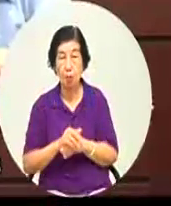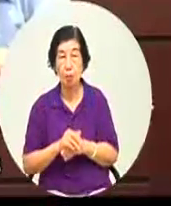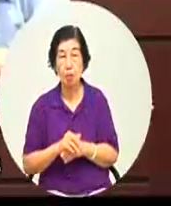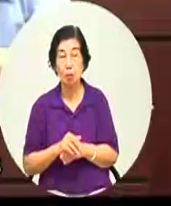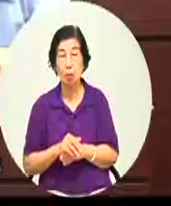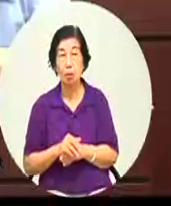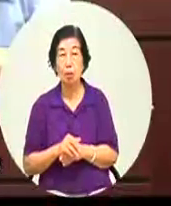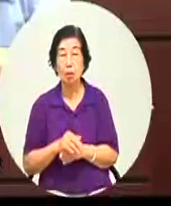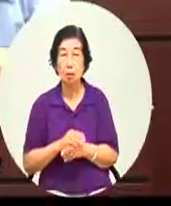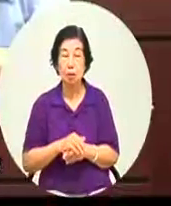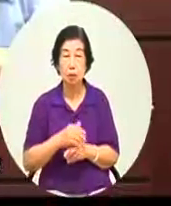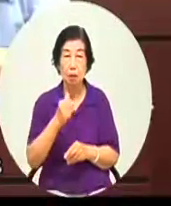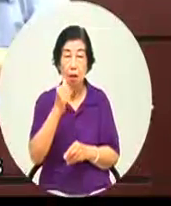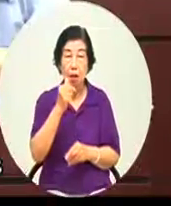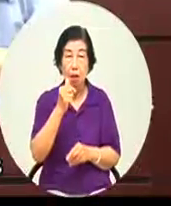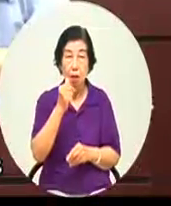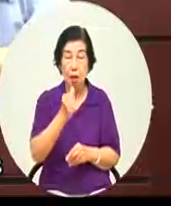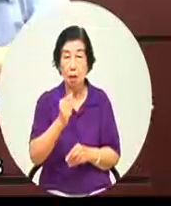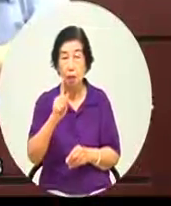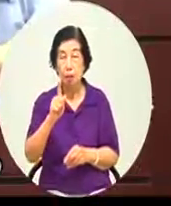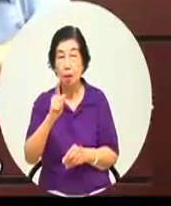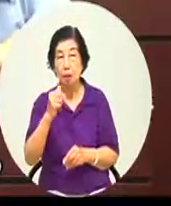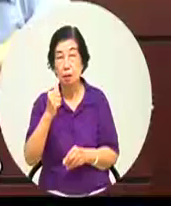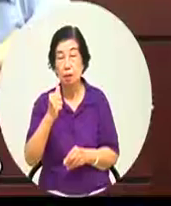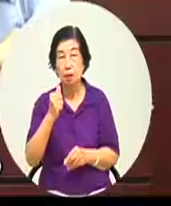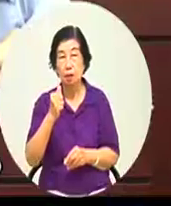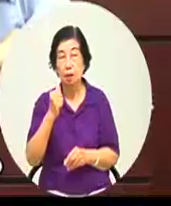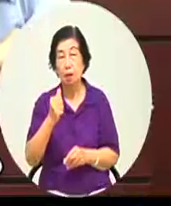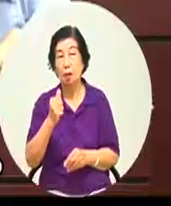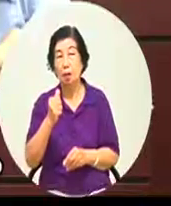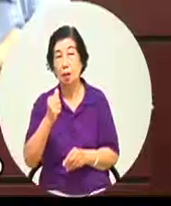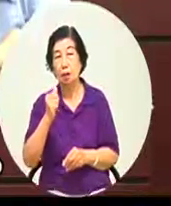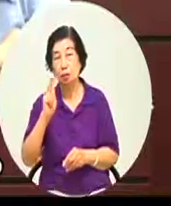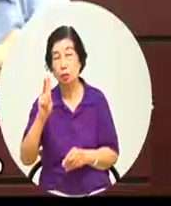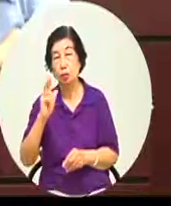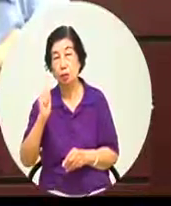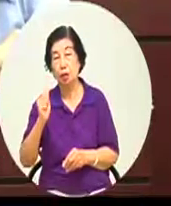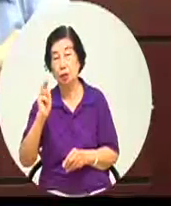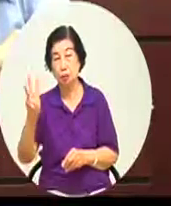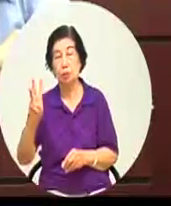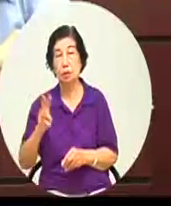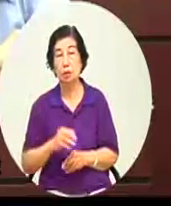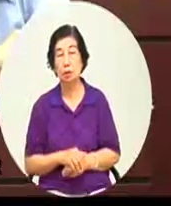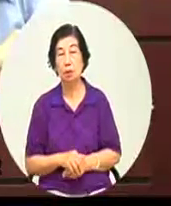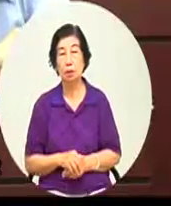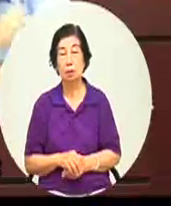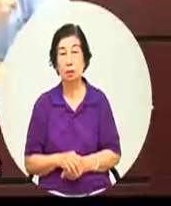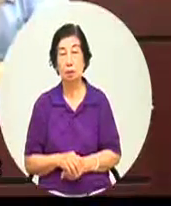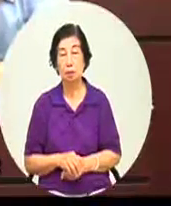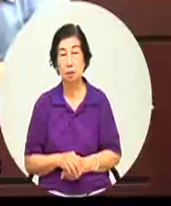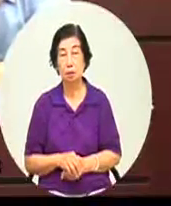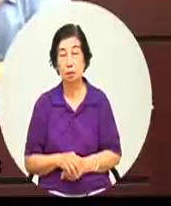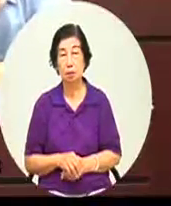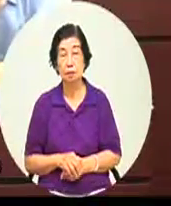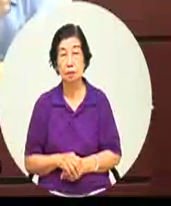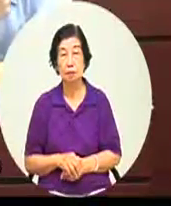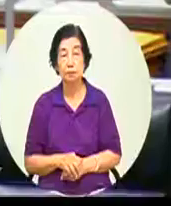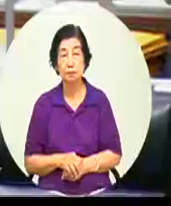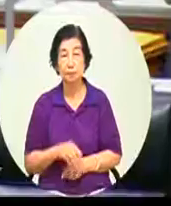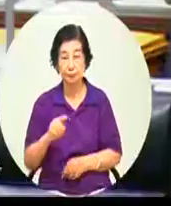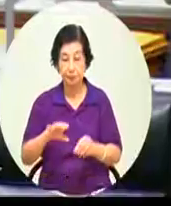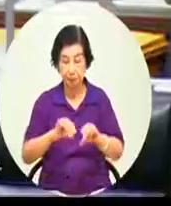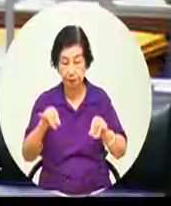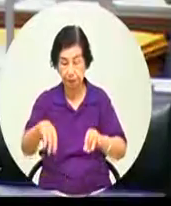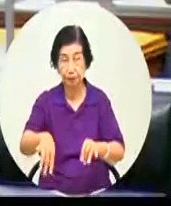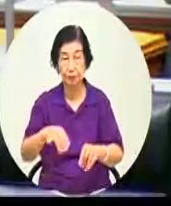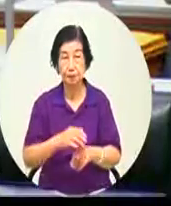有 A1、A2、A3。啊，所以这个部分， 局长，你可能 撤离自己 了。你可能重点没抓到，重点是这个地方有这么